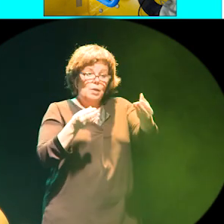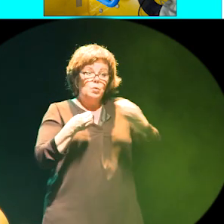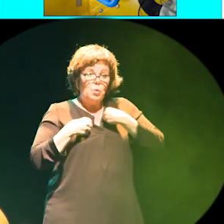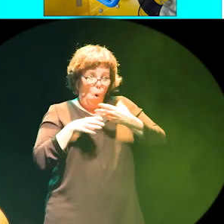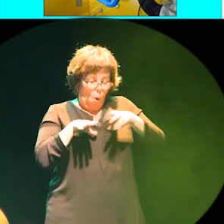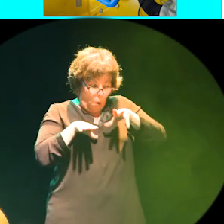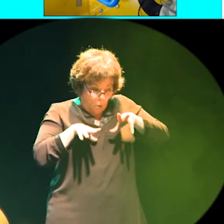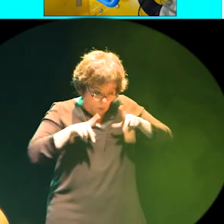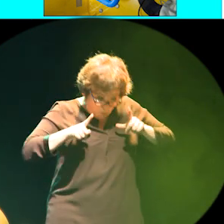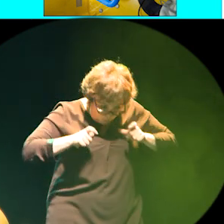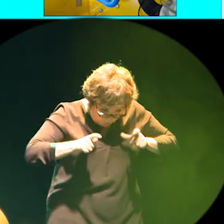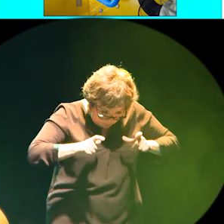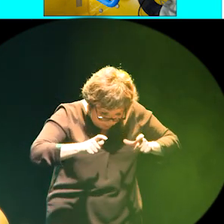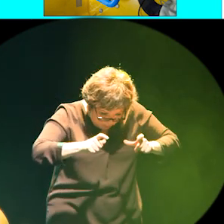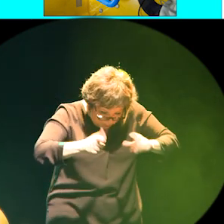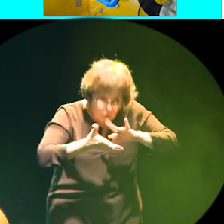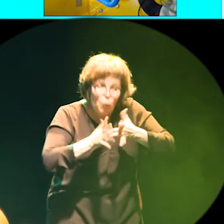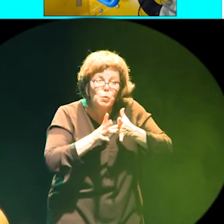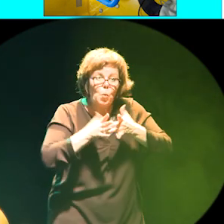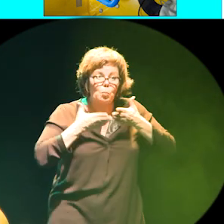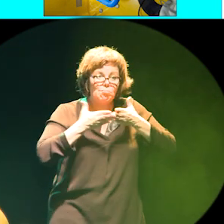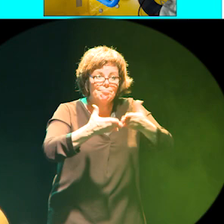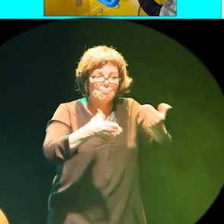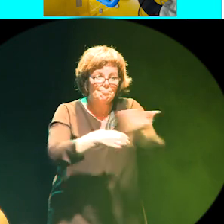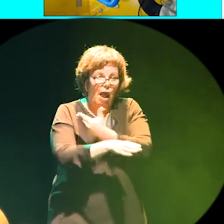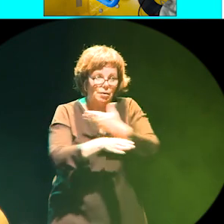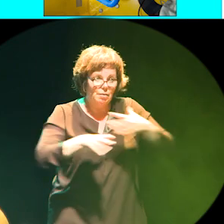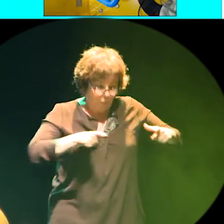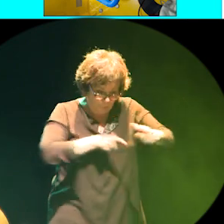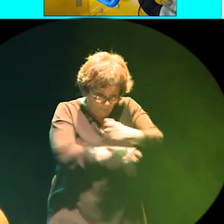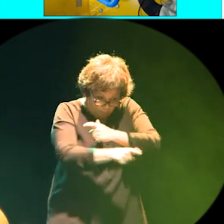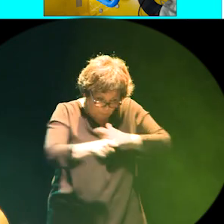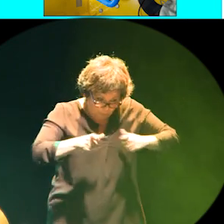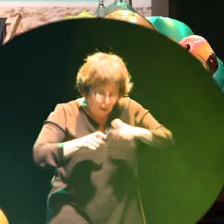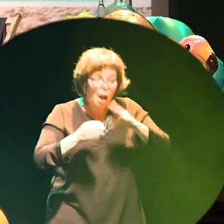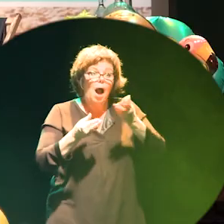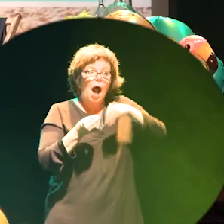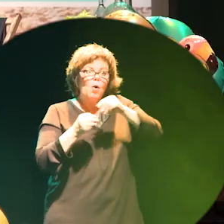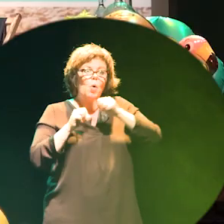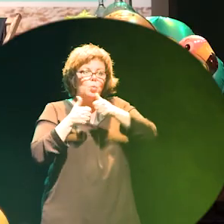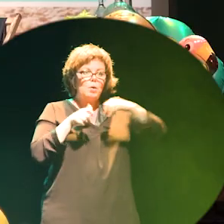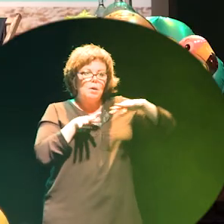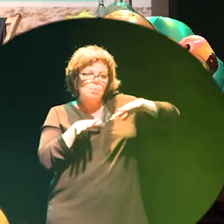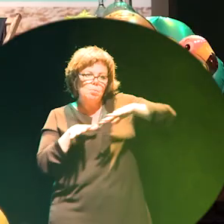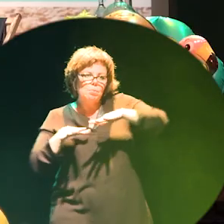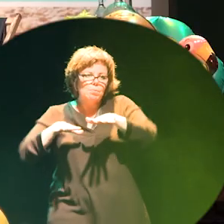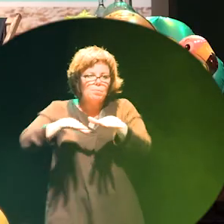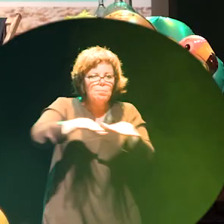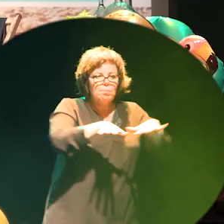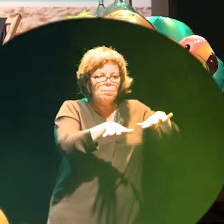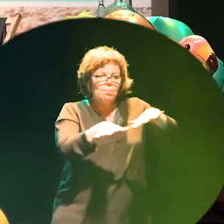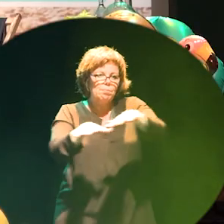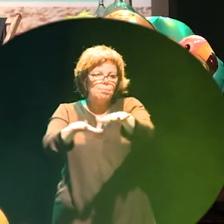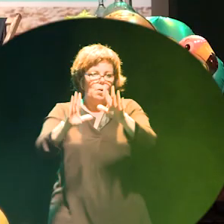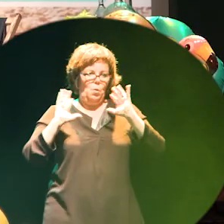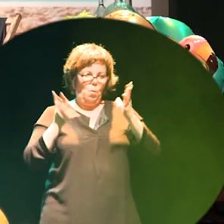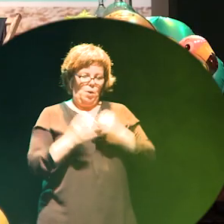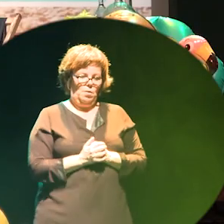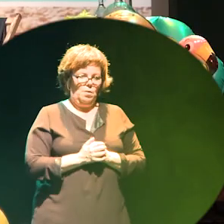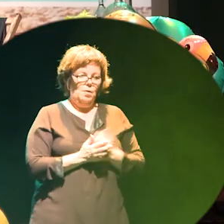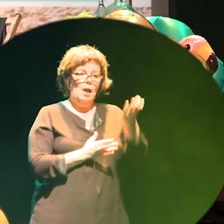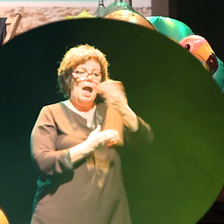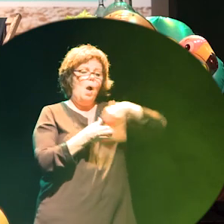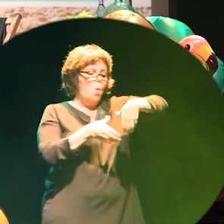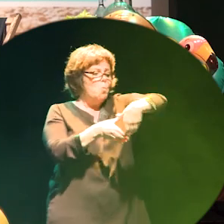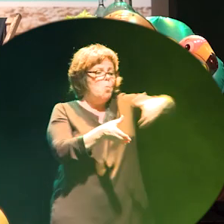manière extrêmement précise et qui permet de comprendre sa distribution en fonction des courants. Nous l'avons aussi installé à bord d'une bouée au large